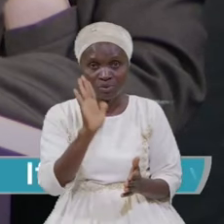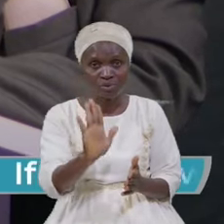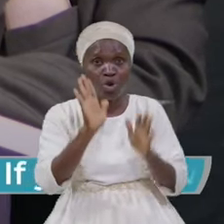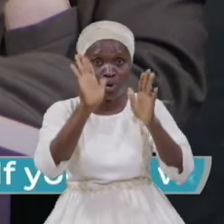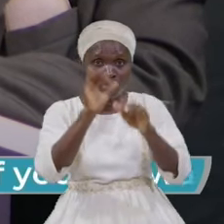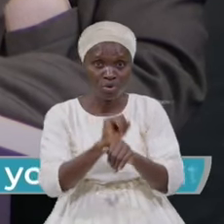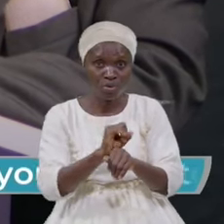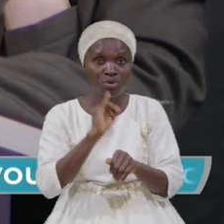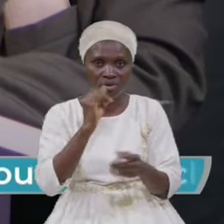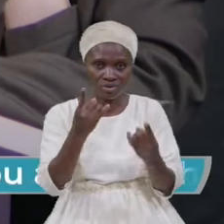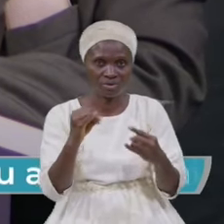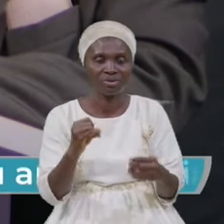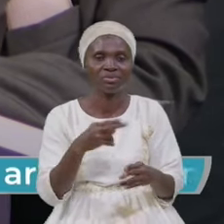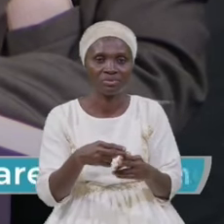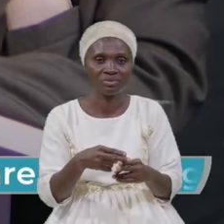Assurez-vous